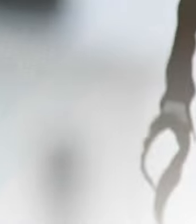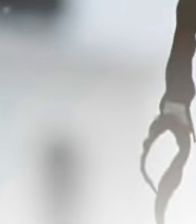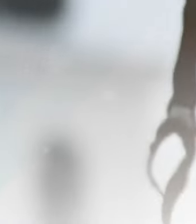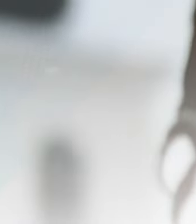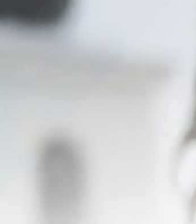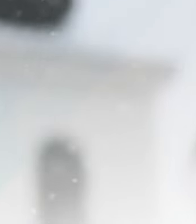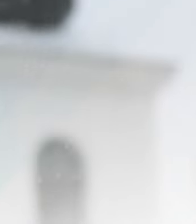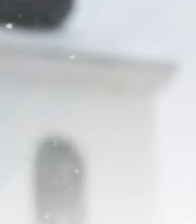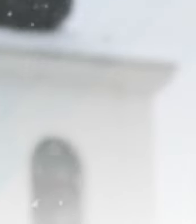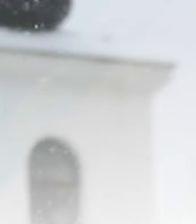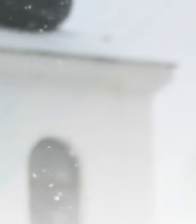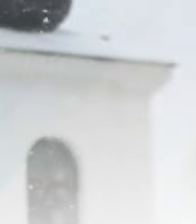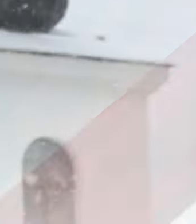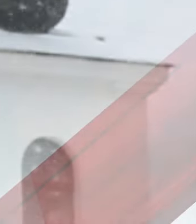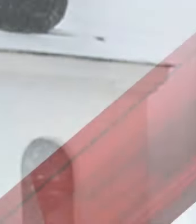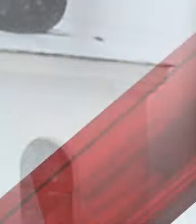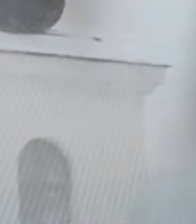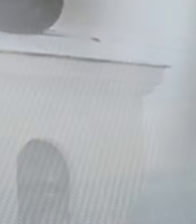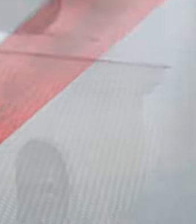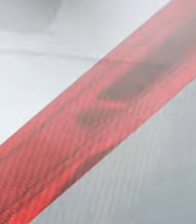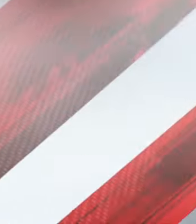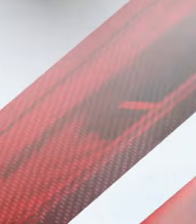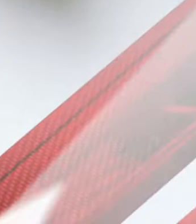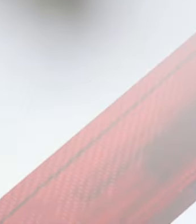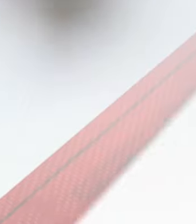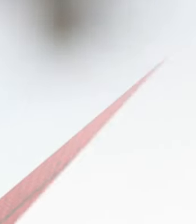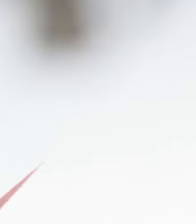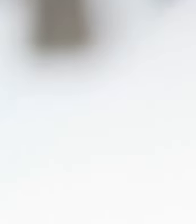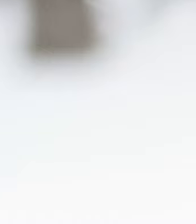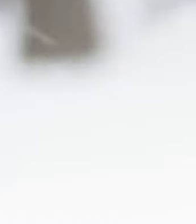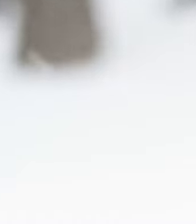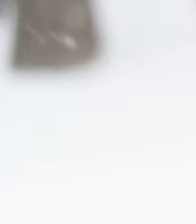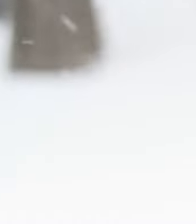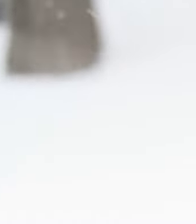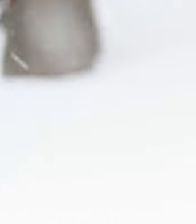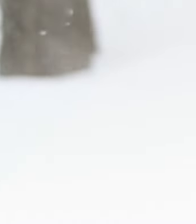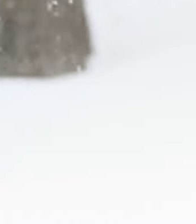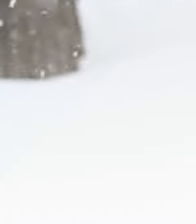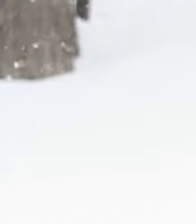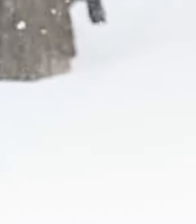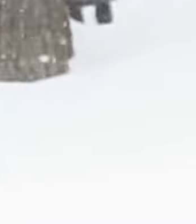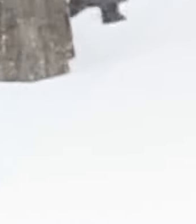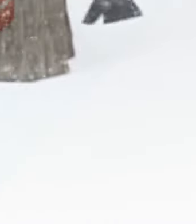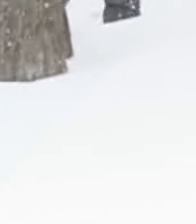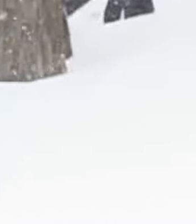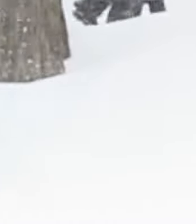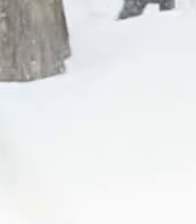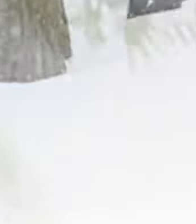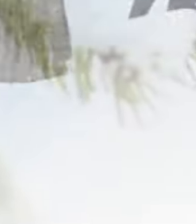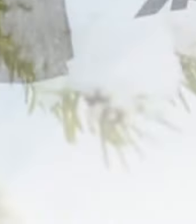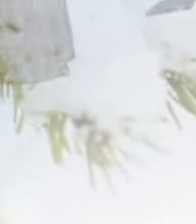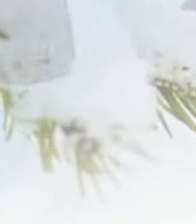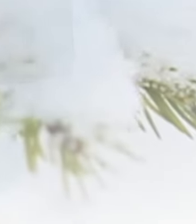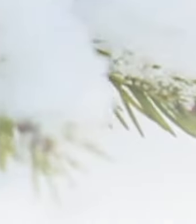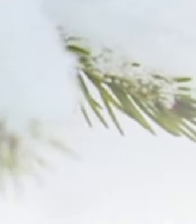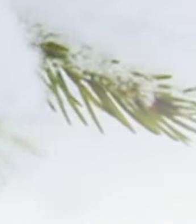застірахчы хату ад грому і маланкі, абой, калі хварылі людзі ці жывёла, каб прагнаць хваробу. Про грамніцы ў народзі